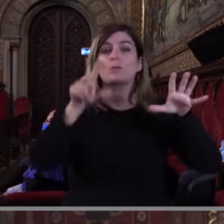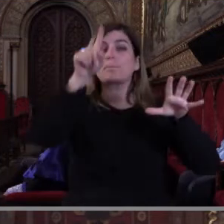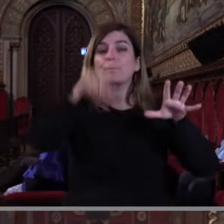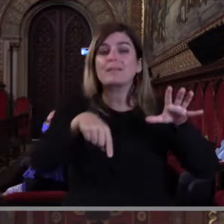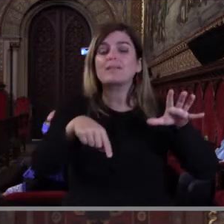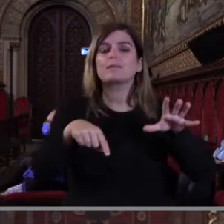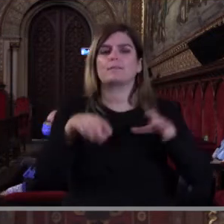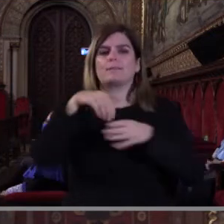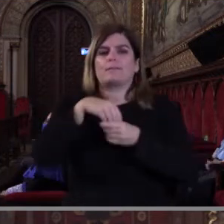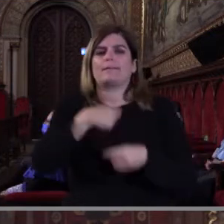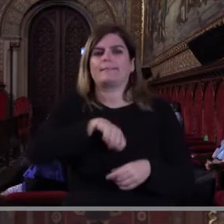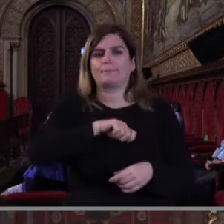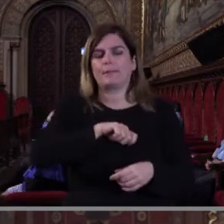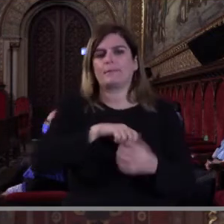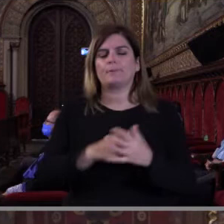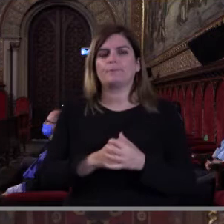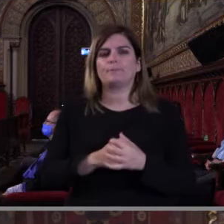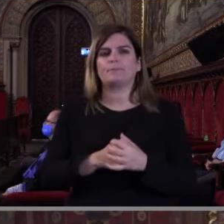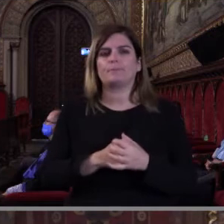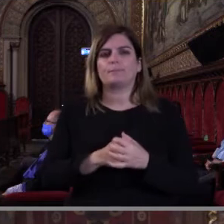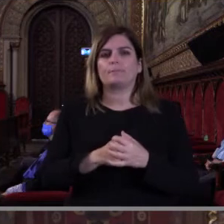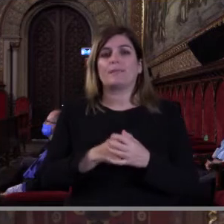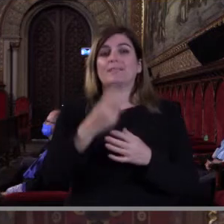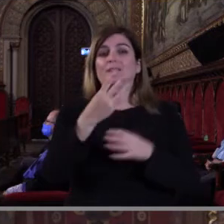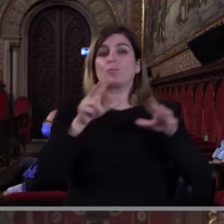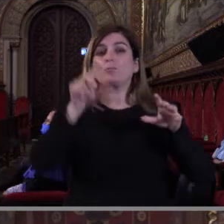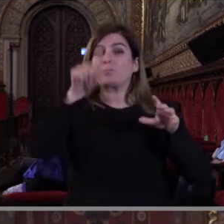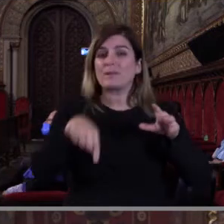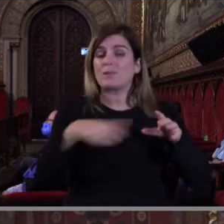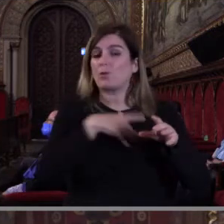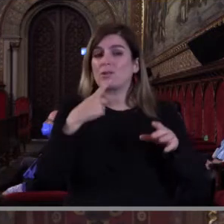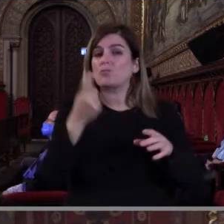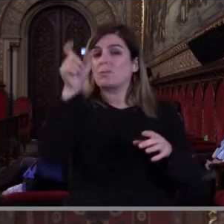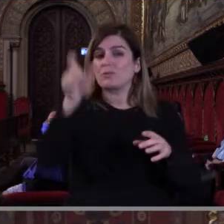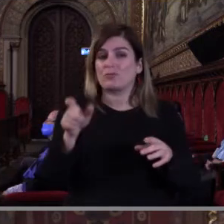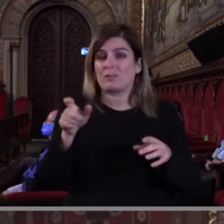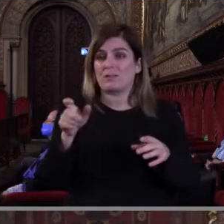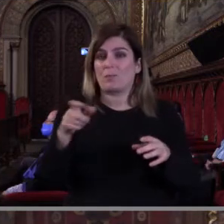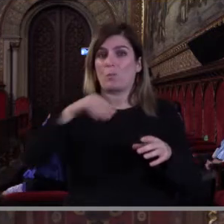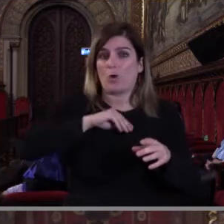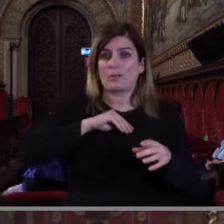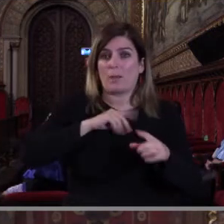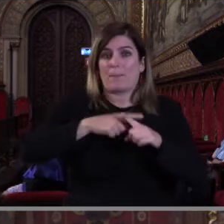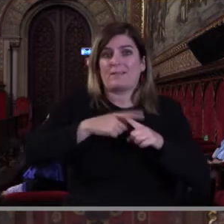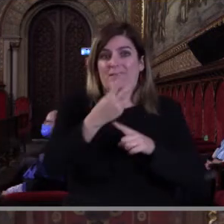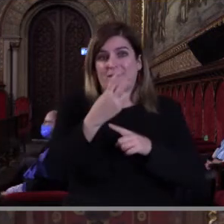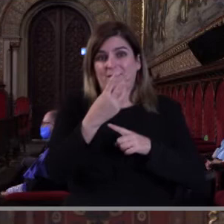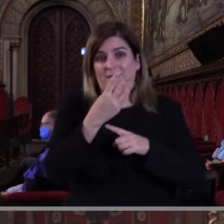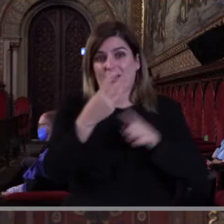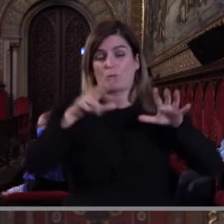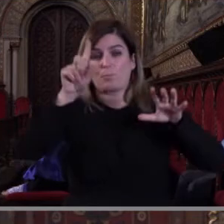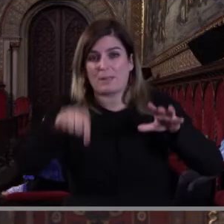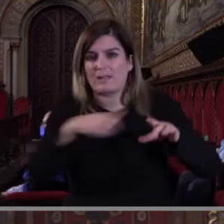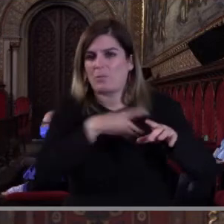a Espanya. Darrere de cadascuna d'aquestes xifres hi ha una vida perduda, hi ha dolor, hi ha patiment, hi